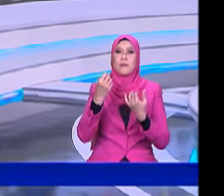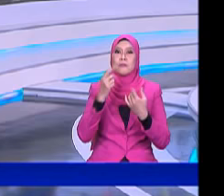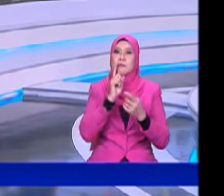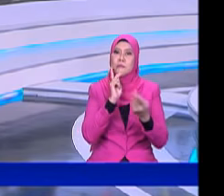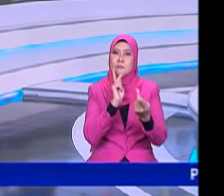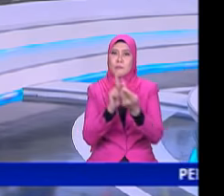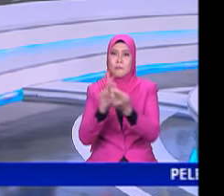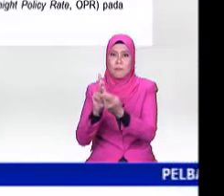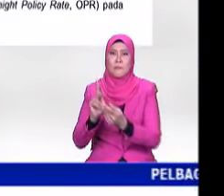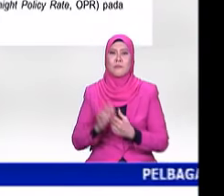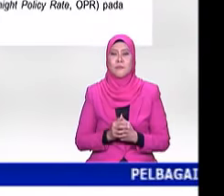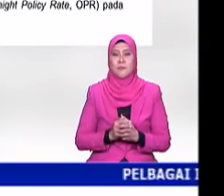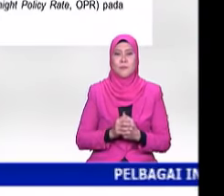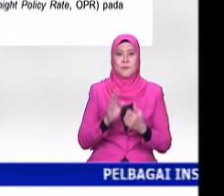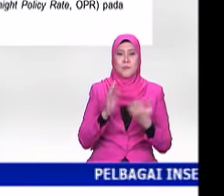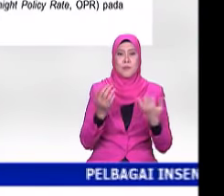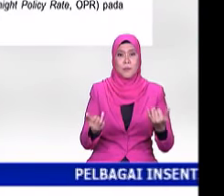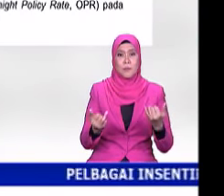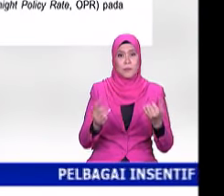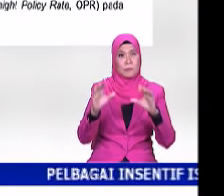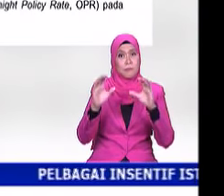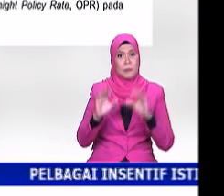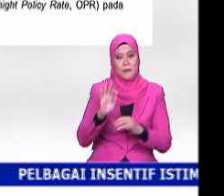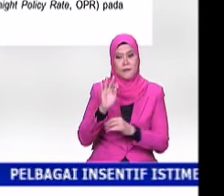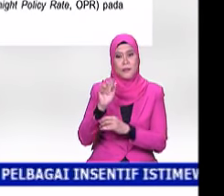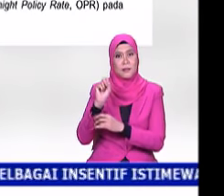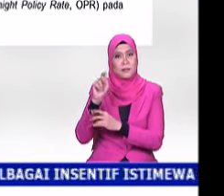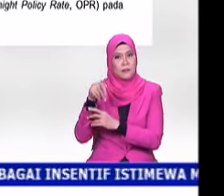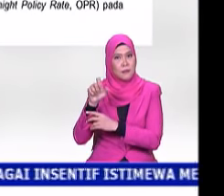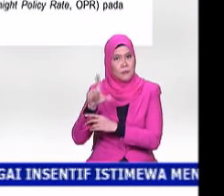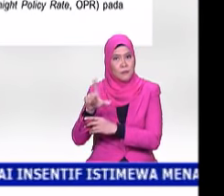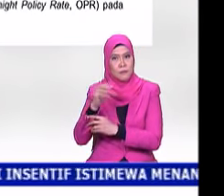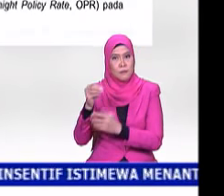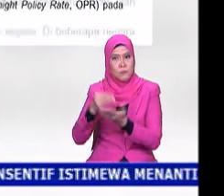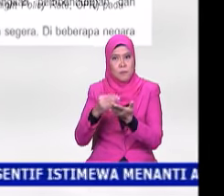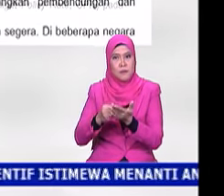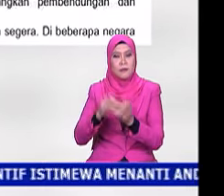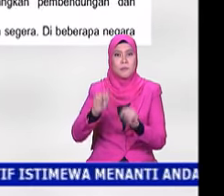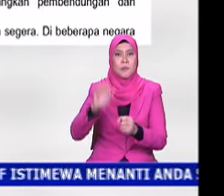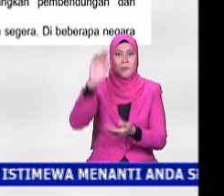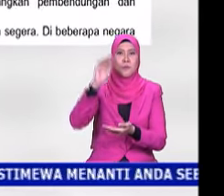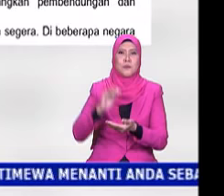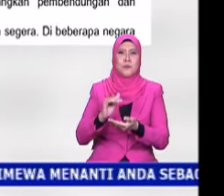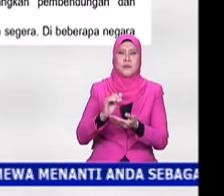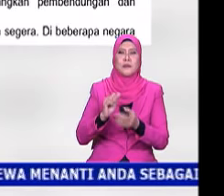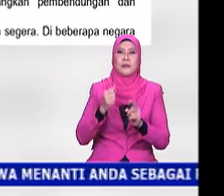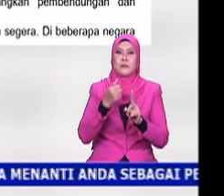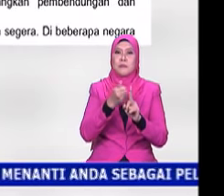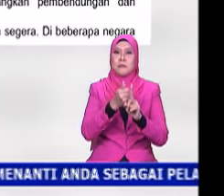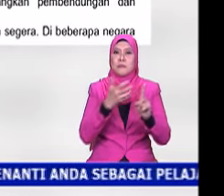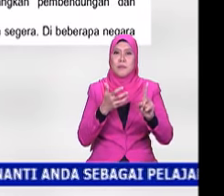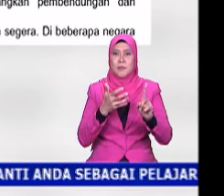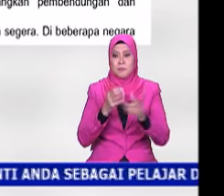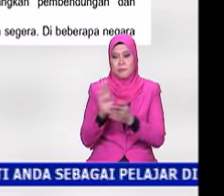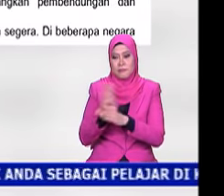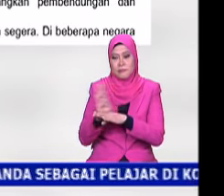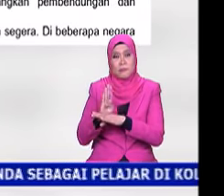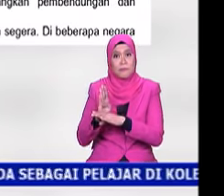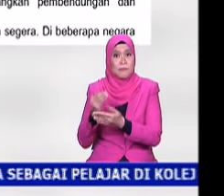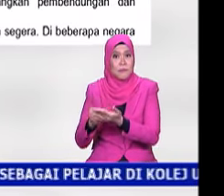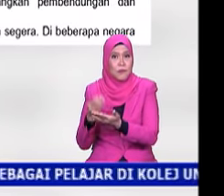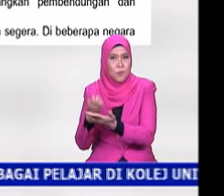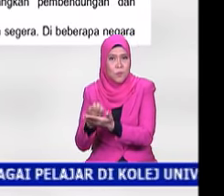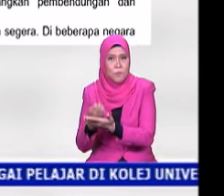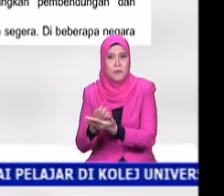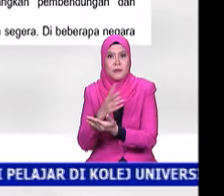satu kenyataan, BNM menyatakan langkah-langkah fiskal dan kewangan akan terus mengurangkan kesan ekonomi terhadap perniagaan dan isi rumah